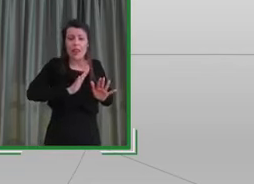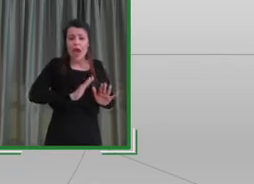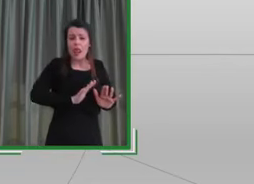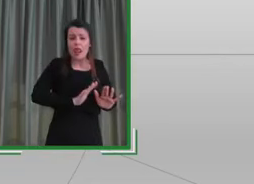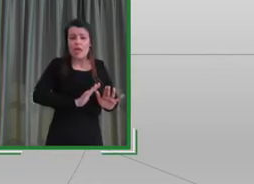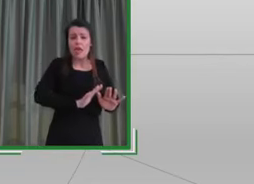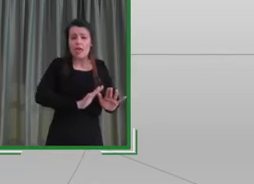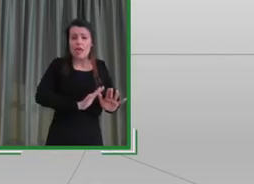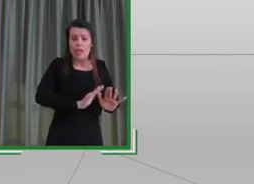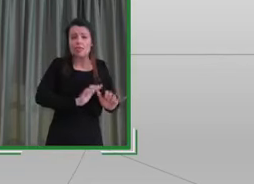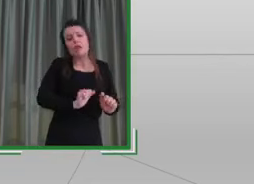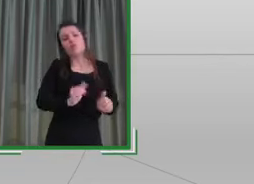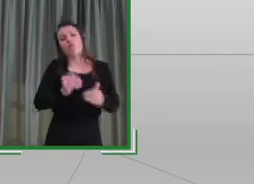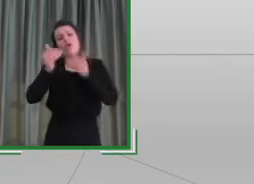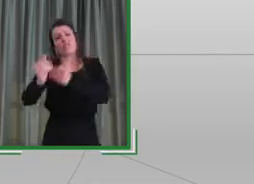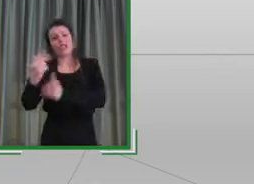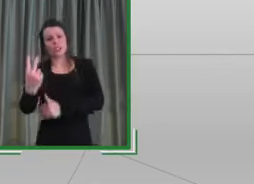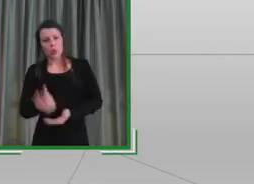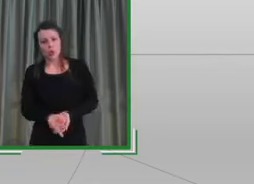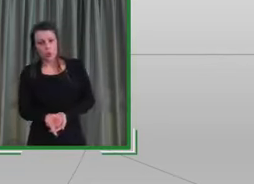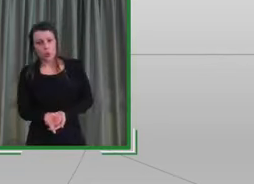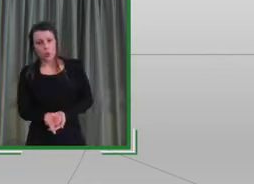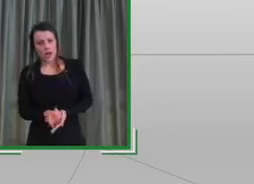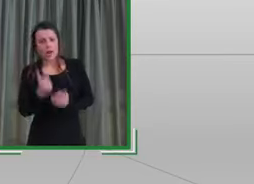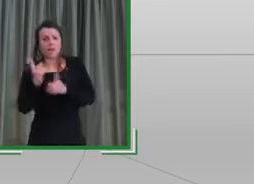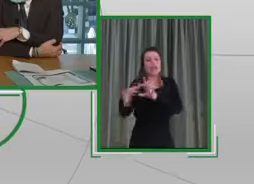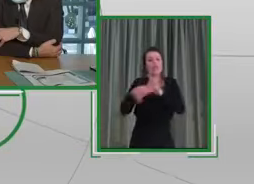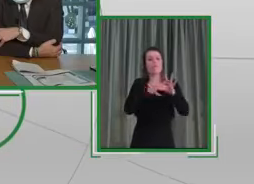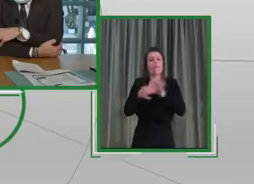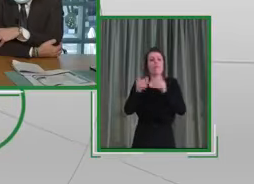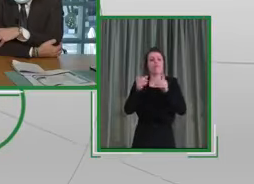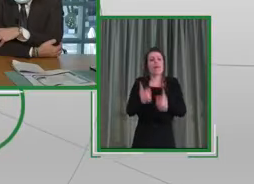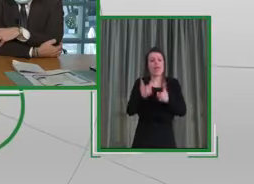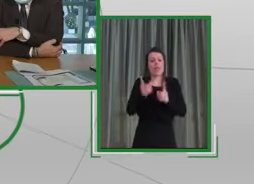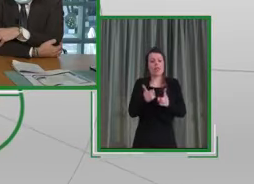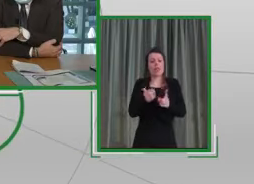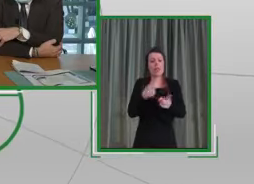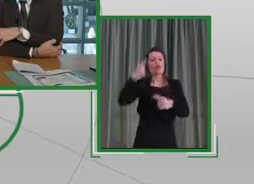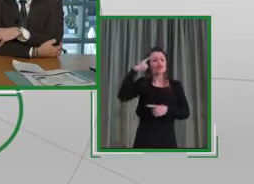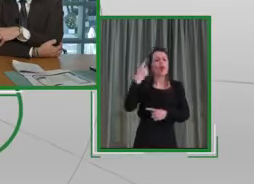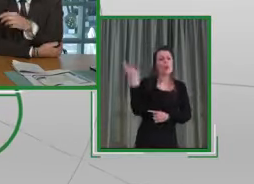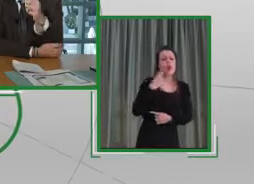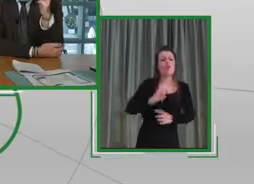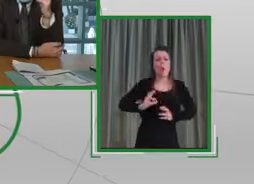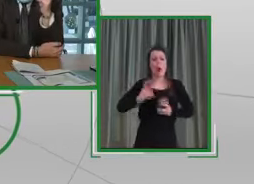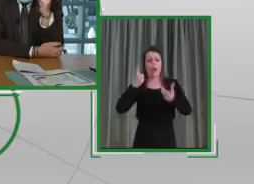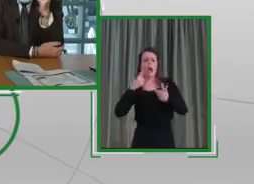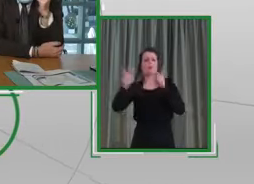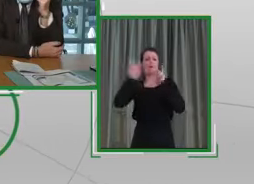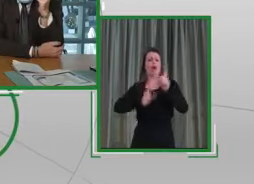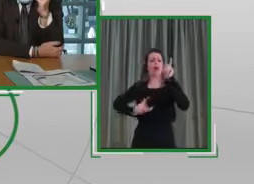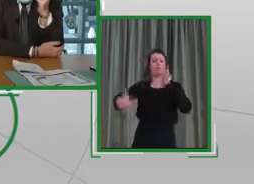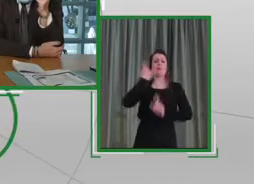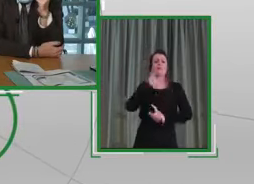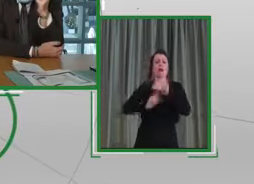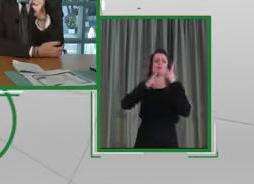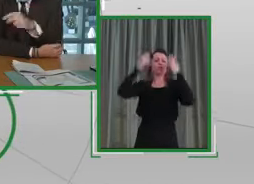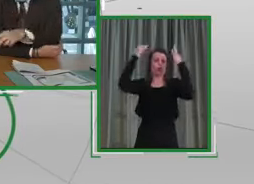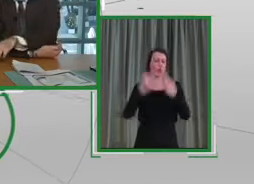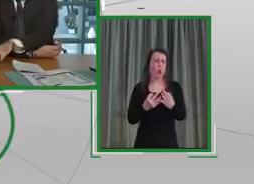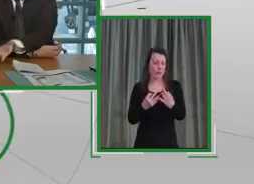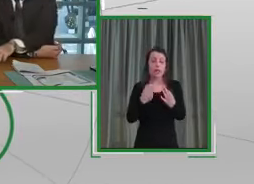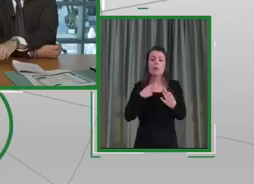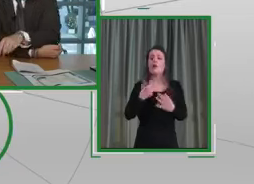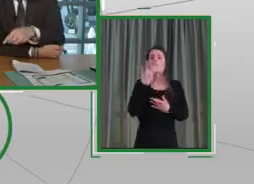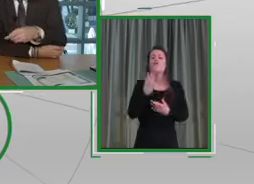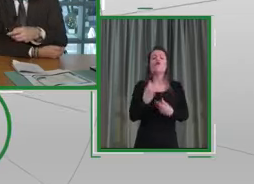lo so che qualcuno si arrabbierà home insulterà ma io lo voglio ricordare ancora allerta l'om è di fondamentale